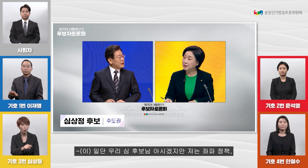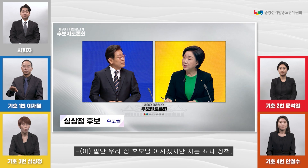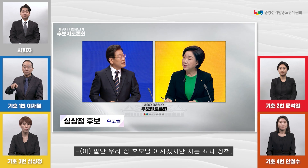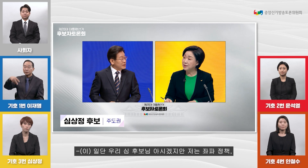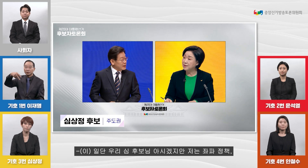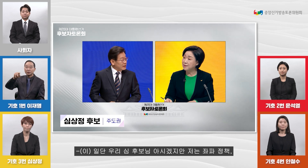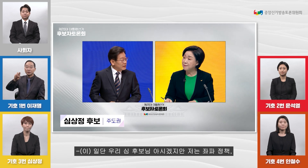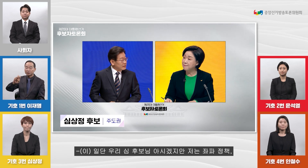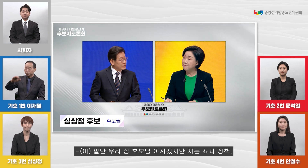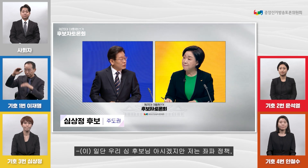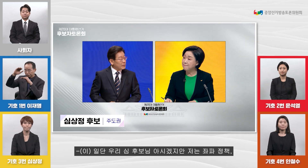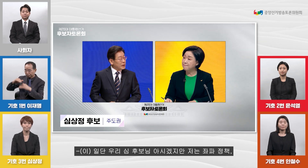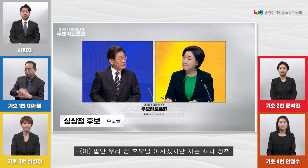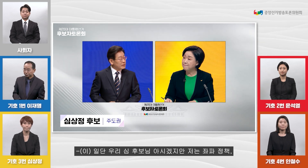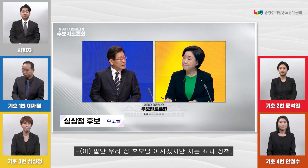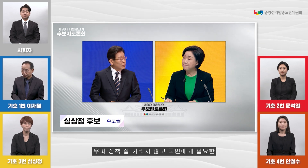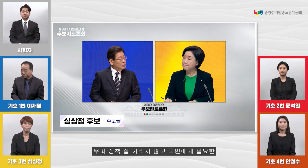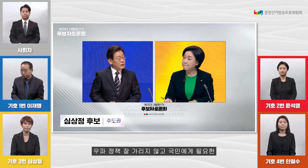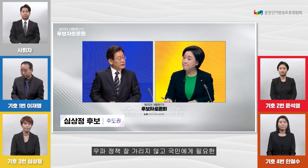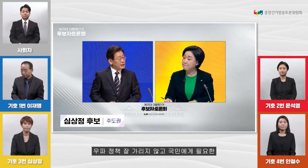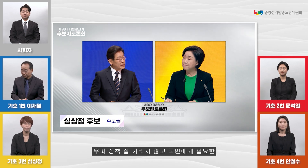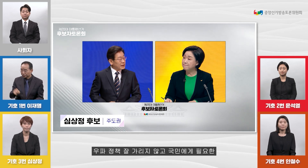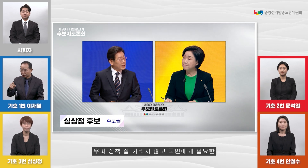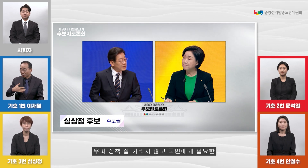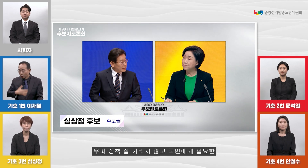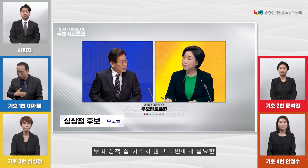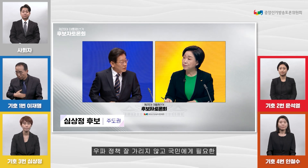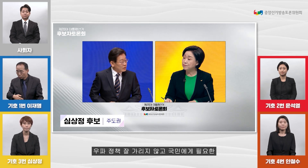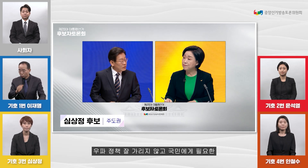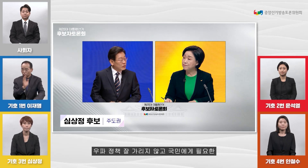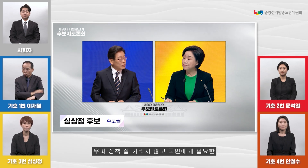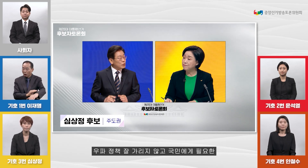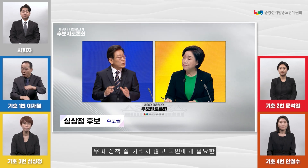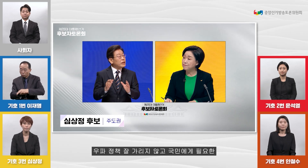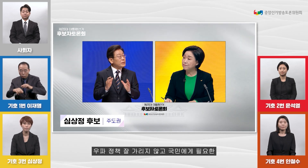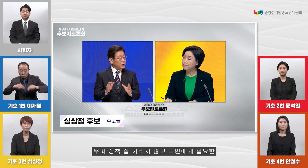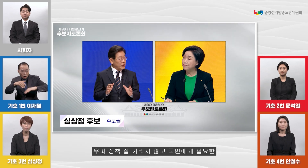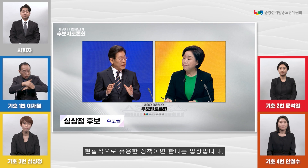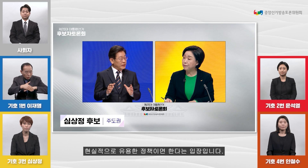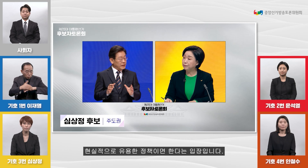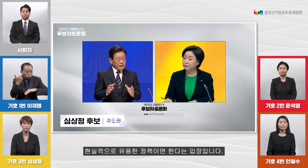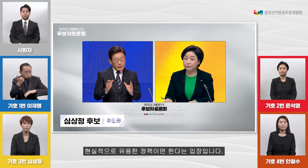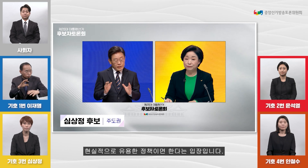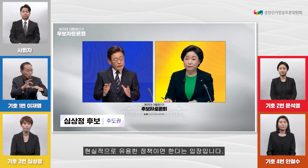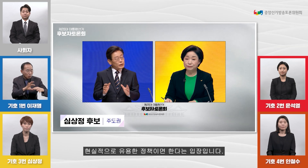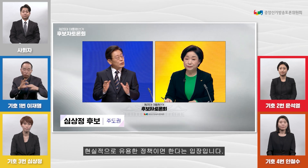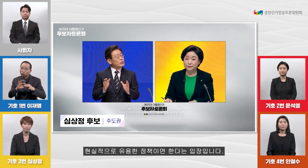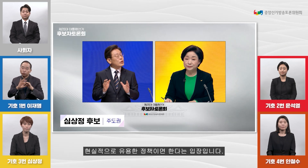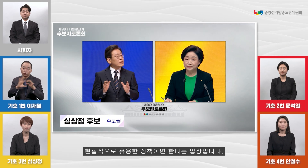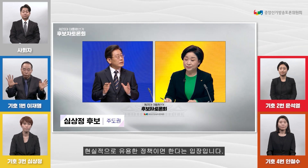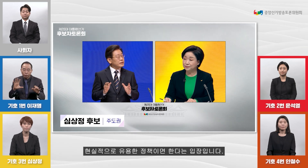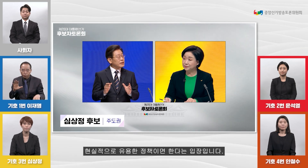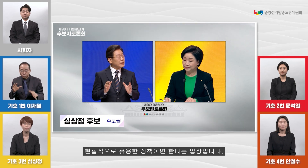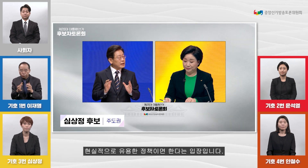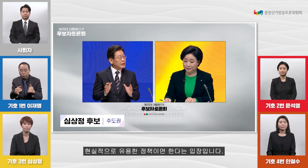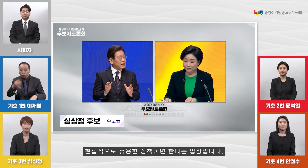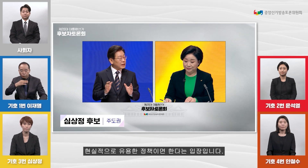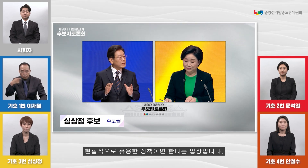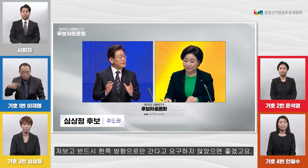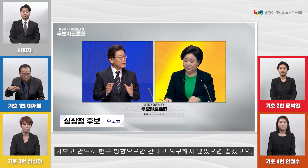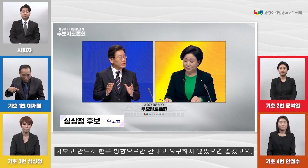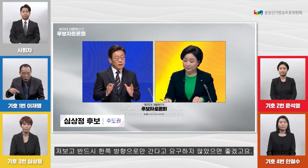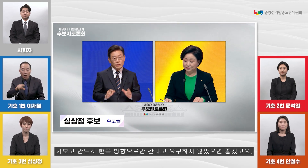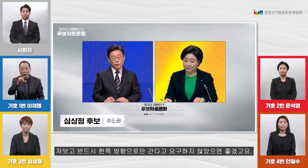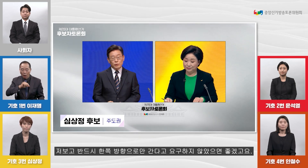후보님 아쉽겠지만 저는 좌파 정책, 우파 정책 잘 가리지 않고 국민에게 필요한 현실적으로 유용한 정책이면